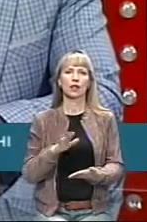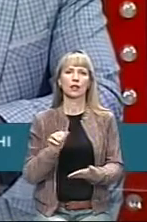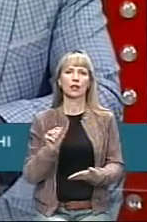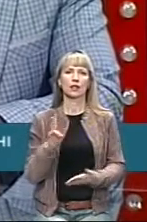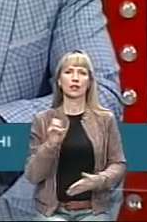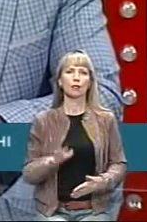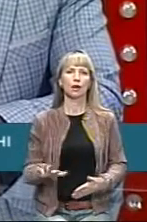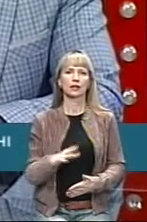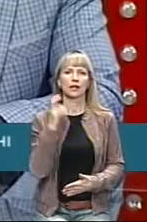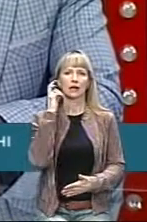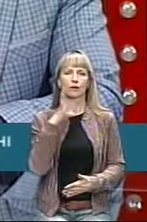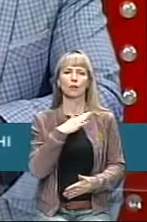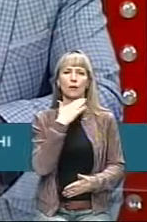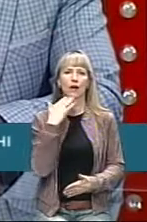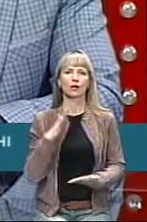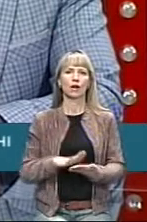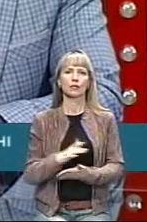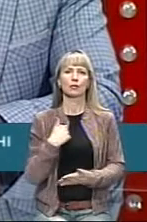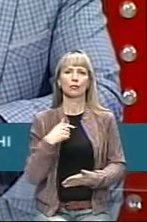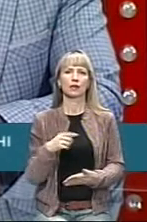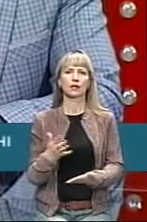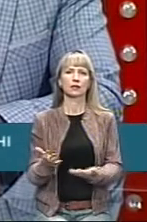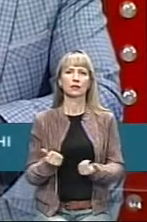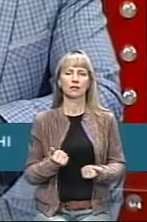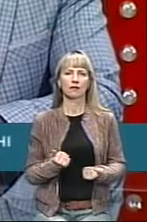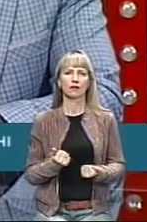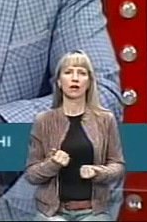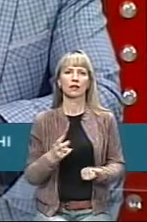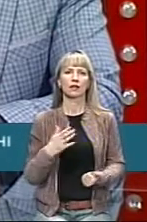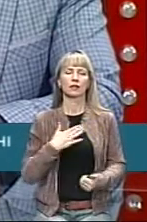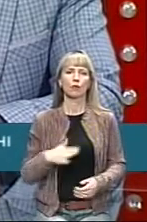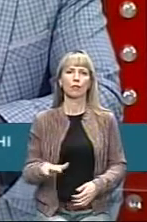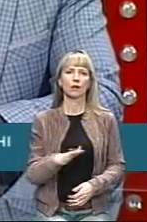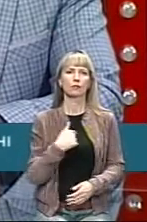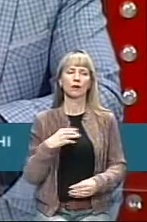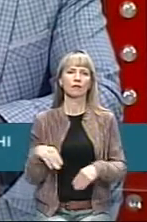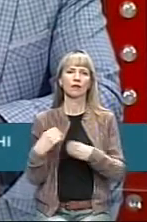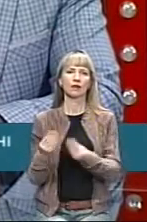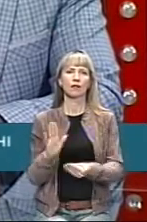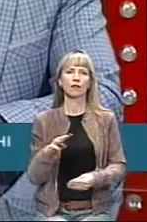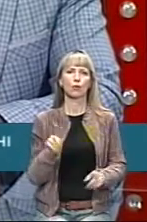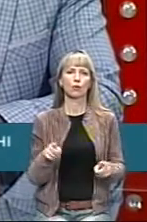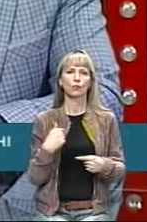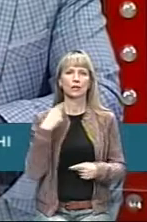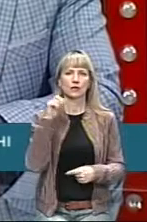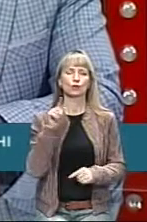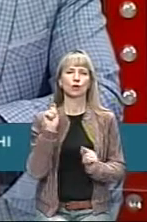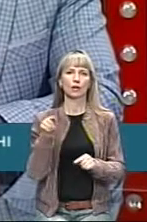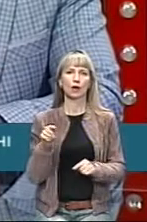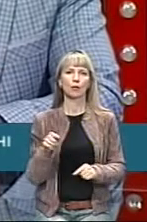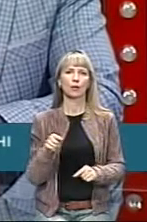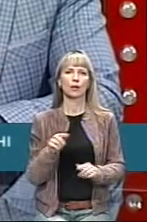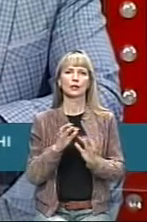що в Києві було дуже багато газет. Ми їх роздавали на нашому Майдані, ми віддали в музей, тому що ми знаємо, що в музеї